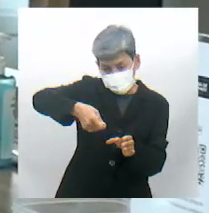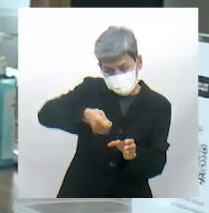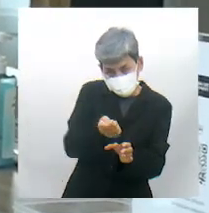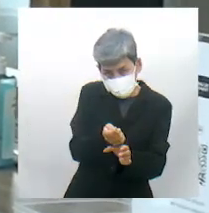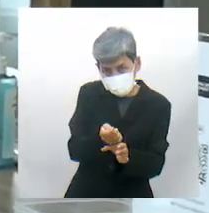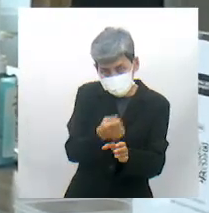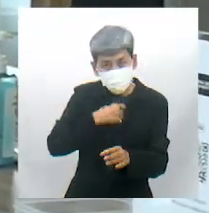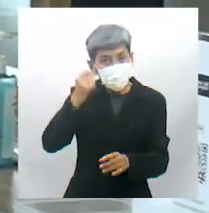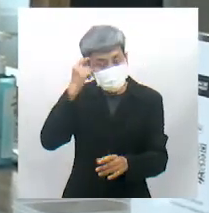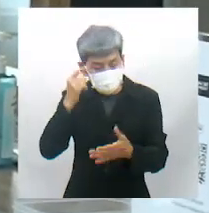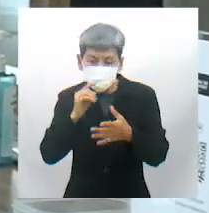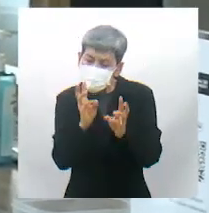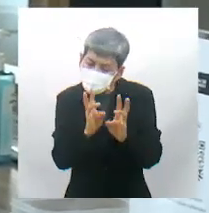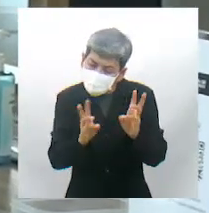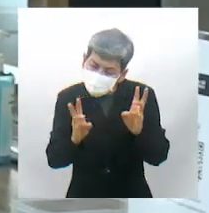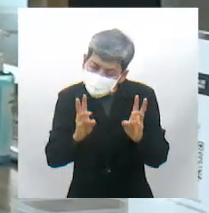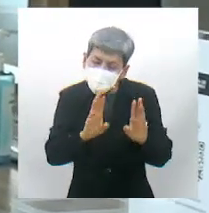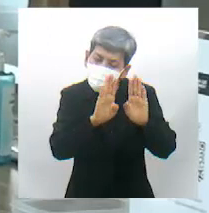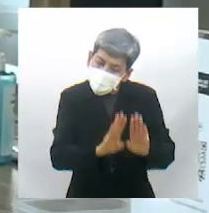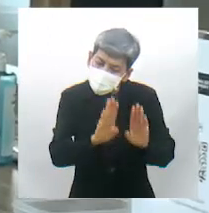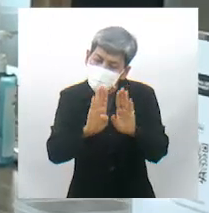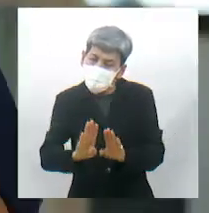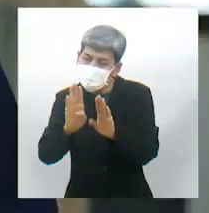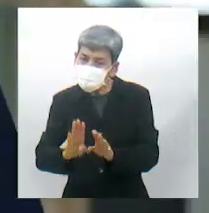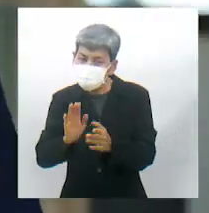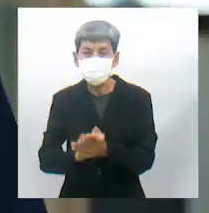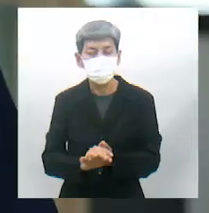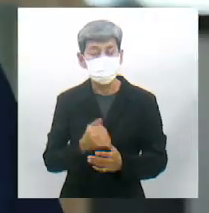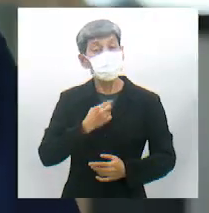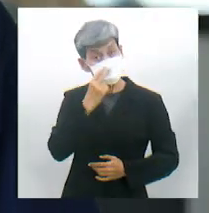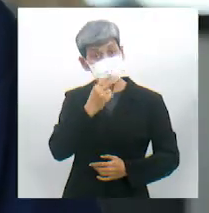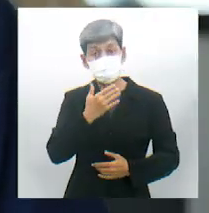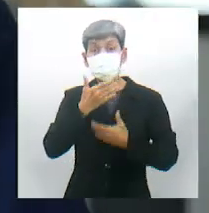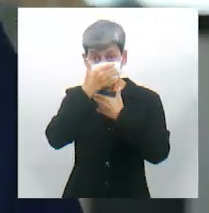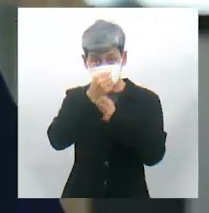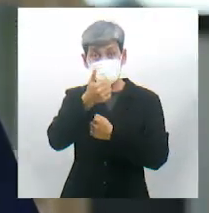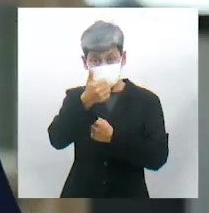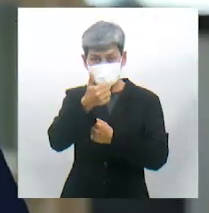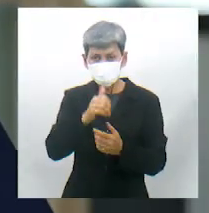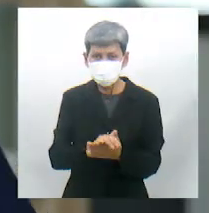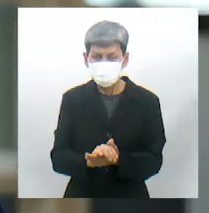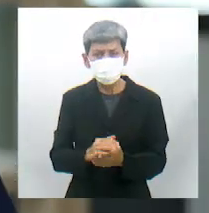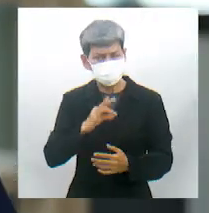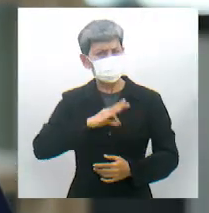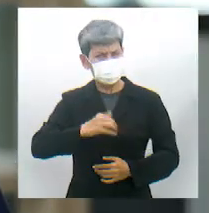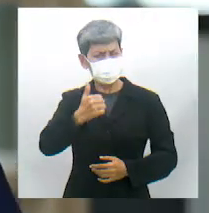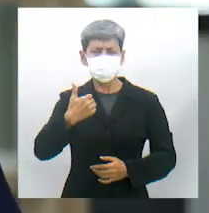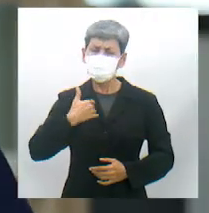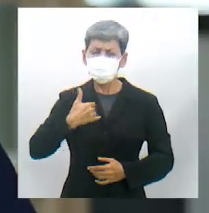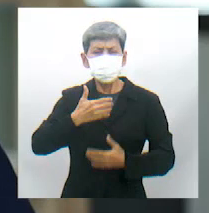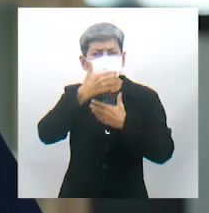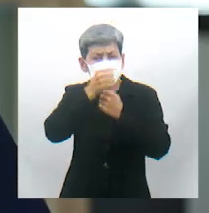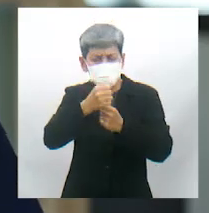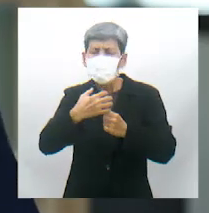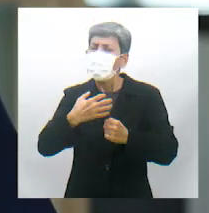การเข้าใจเมล็ดกาแฟมีขั้วอะไรบ้างอะไรอย่างเงี้ยค่ะผลตอบรับก็คือค่อนข้างดีนะคะก็มีคนสนใ